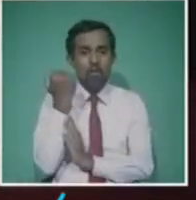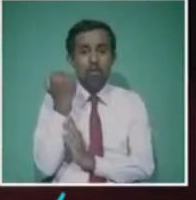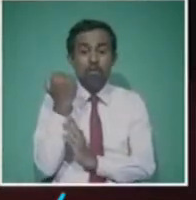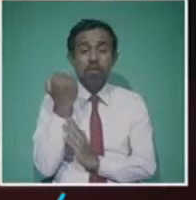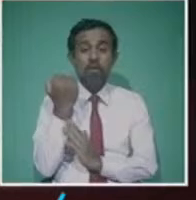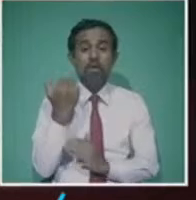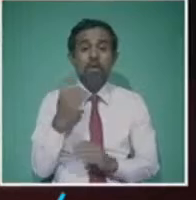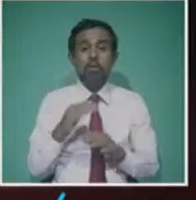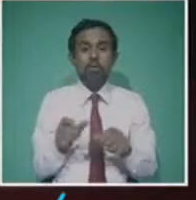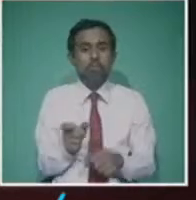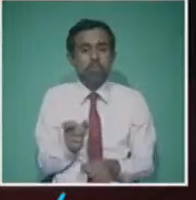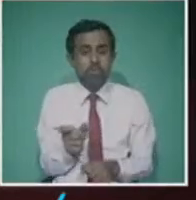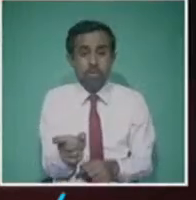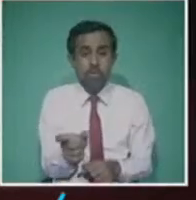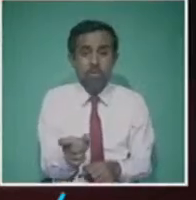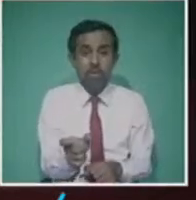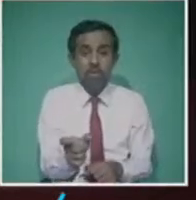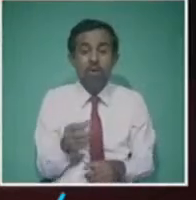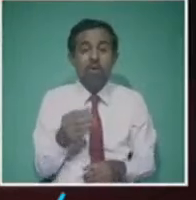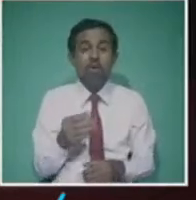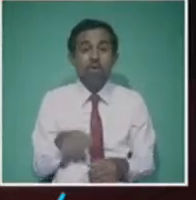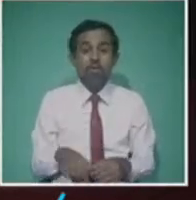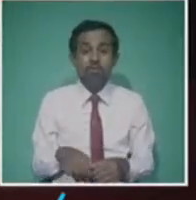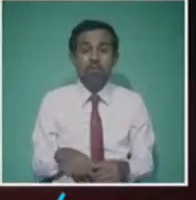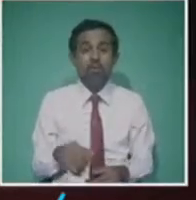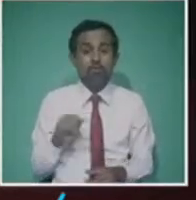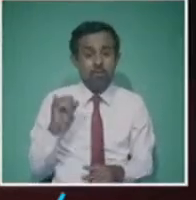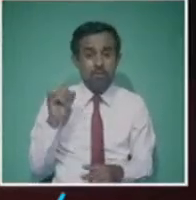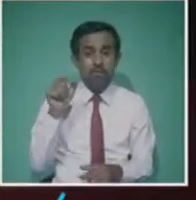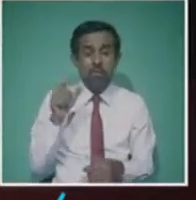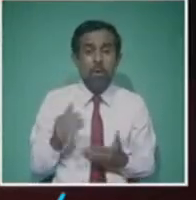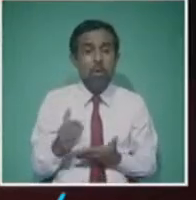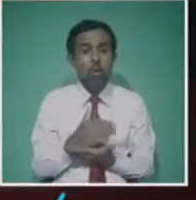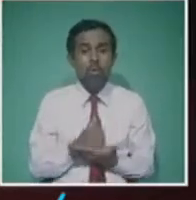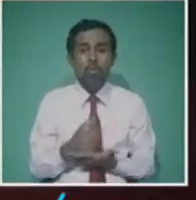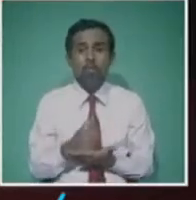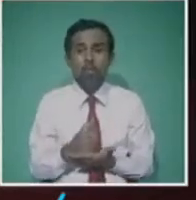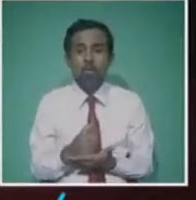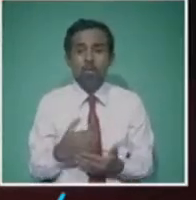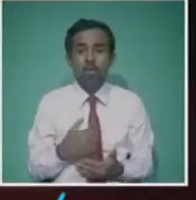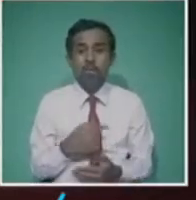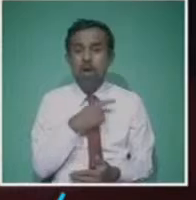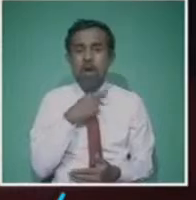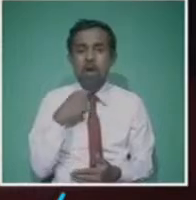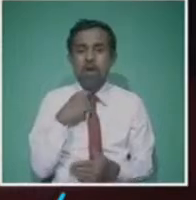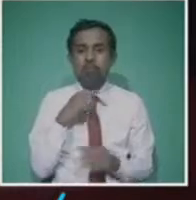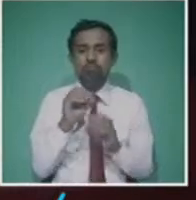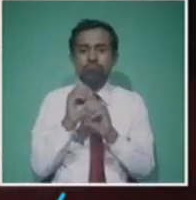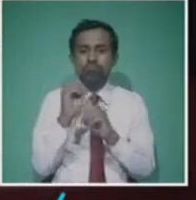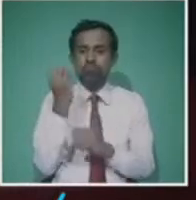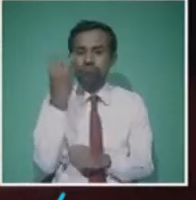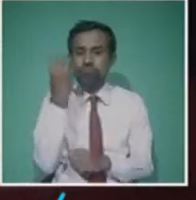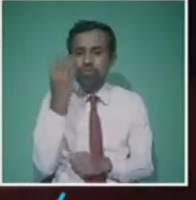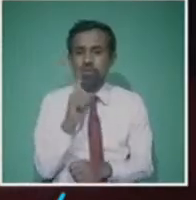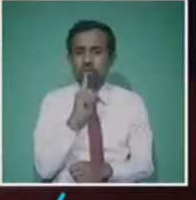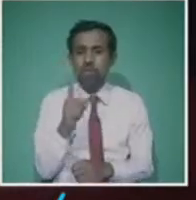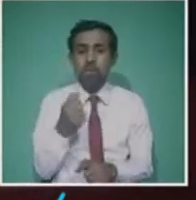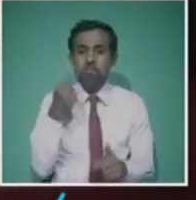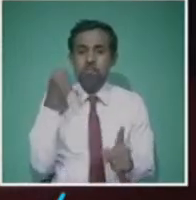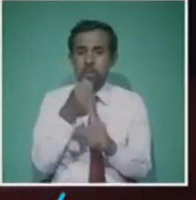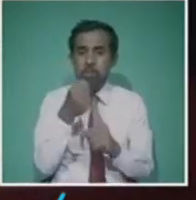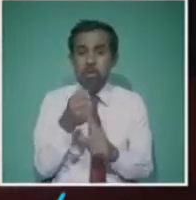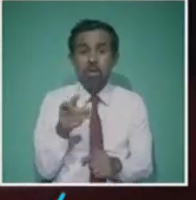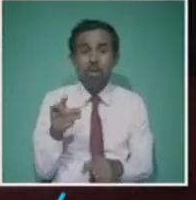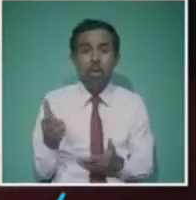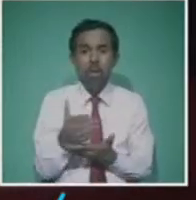හඬනගෙන ජනතාව මර්ධනය කරන්න ක්‍රියාත්මක වෙන නිවටුන් සියලු දෙනාට අපි රතු එළියක් දක්වනවා මේ පහර දීම වල නියැලී ඉන්න